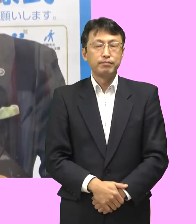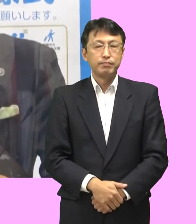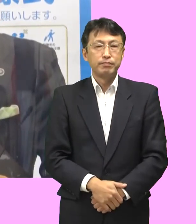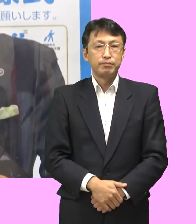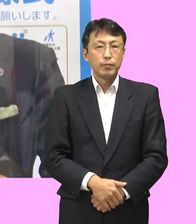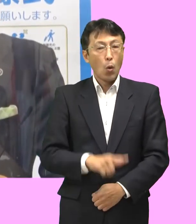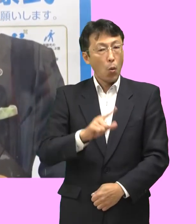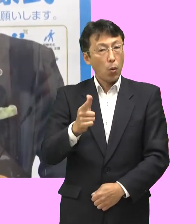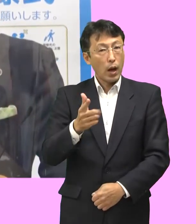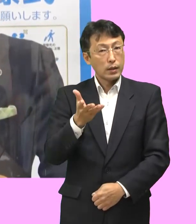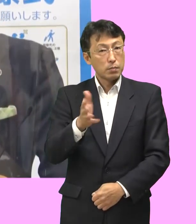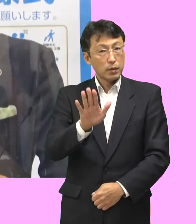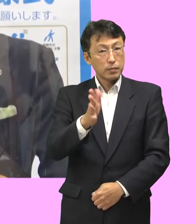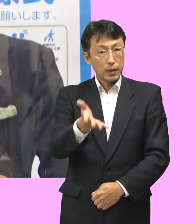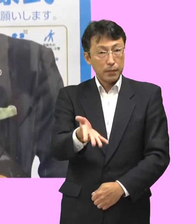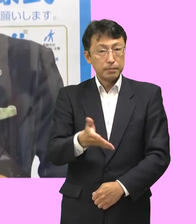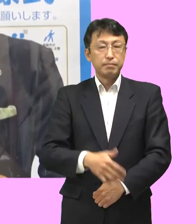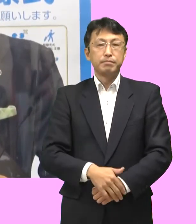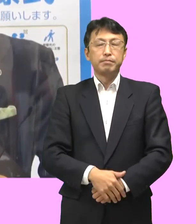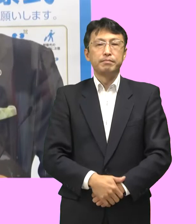ください。